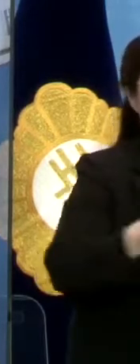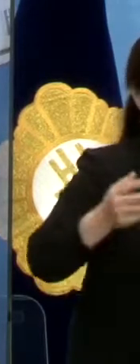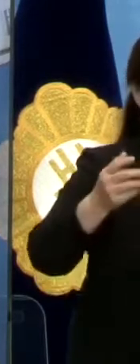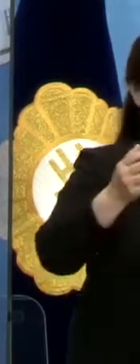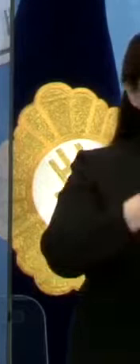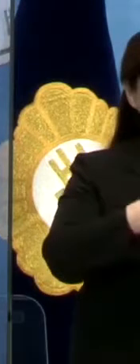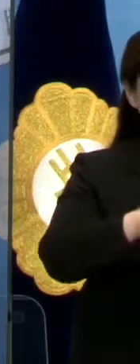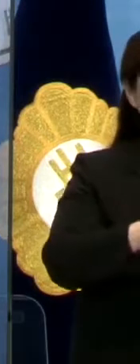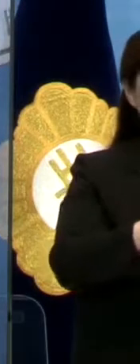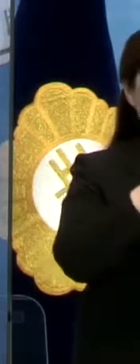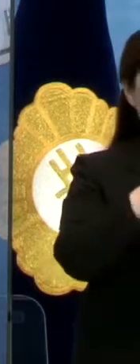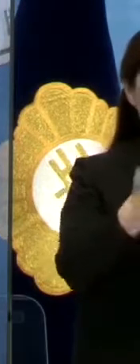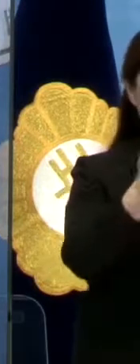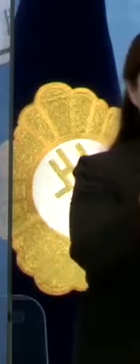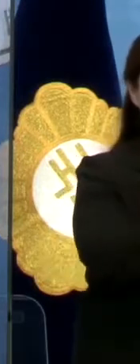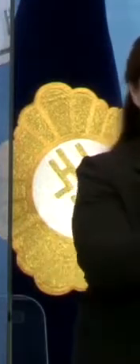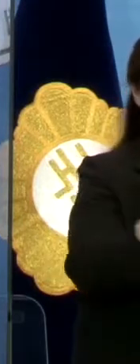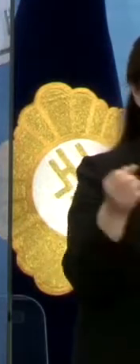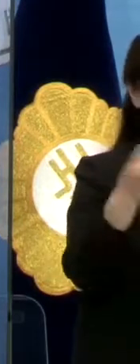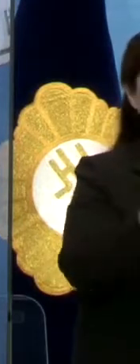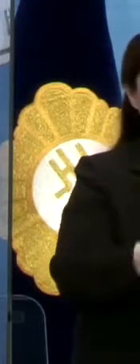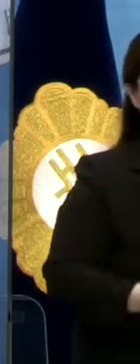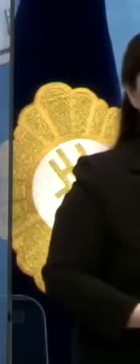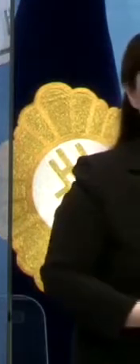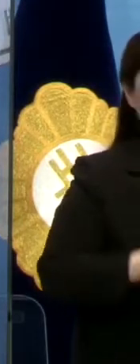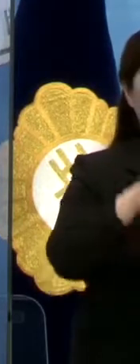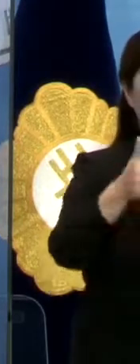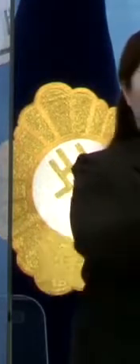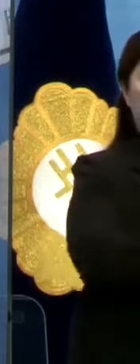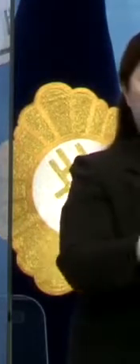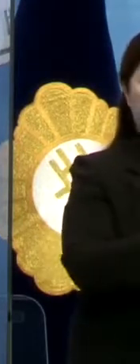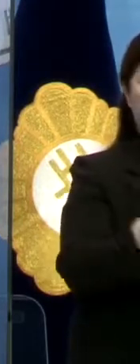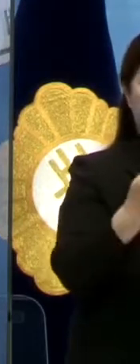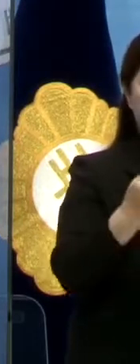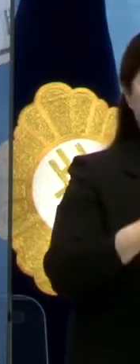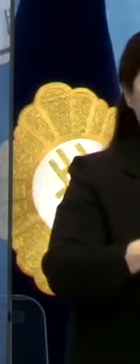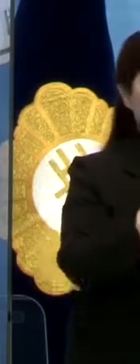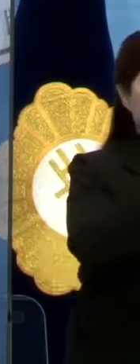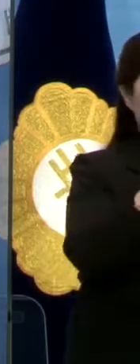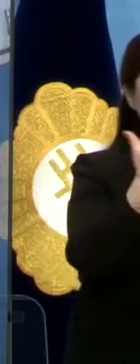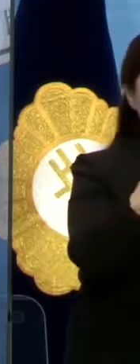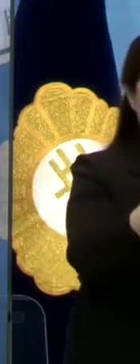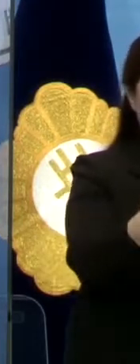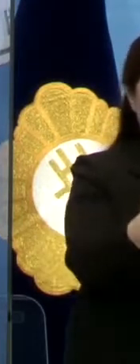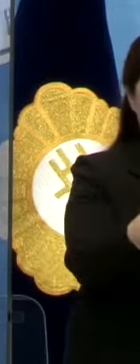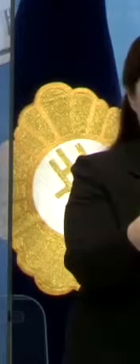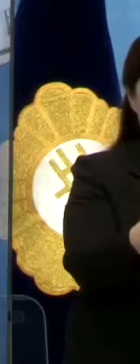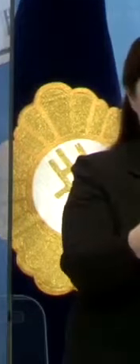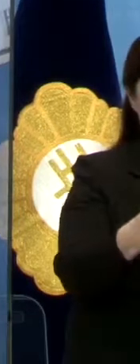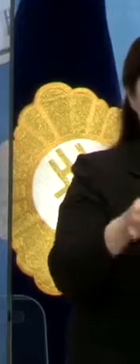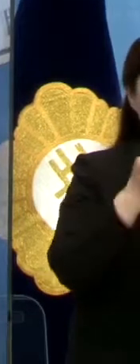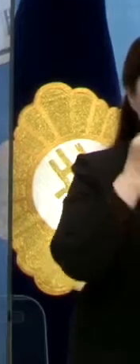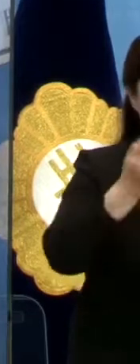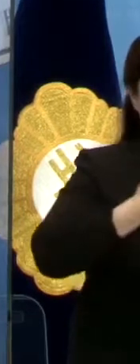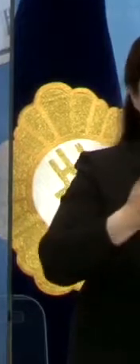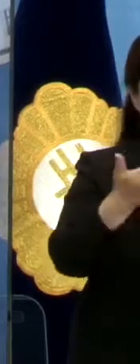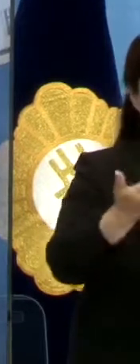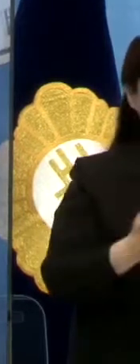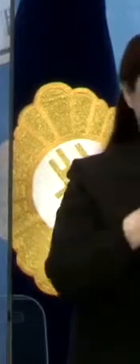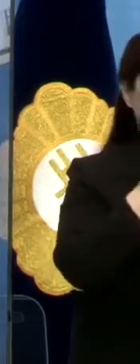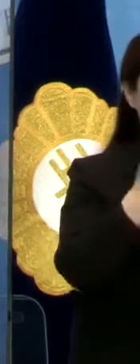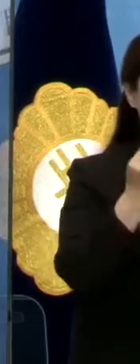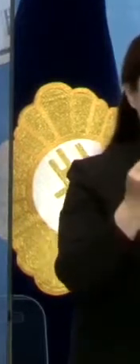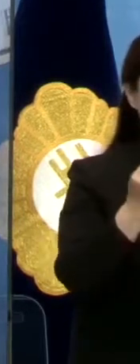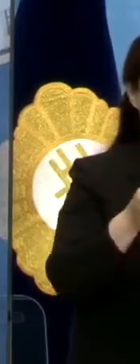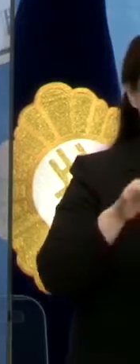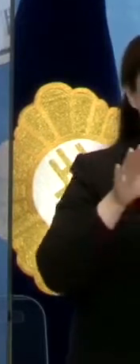사실을 말씀드렸습니다. 그리고 21대 국회에서도 우리 20대 국회 여러 선배 동료 의원들께서 노력해 주신 것처럼